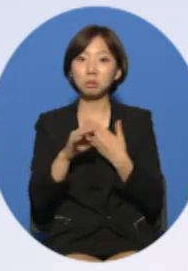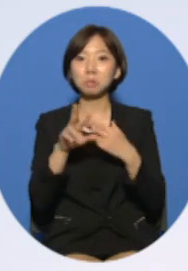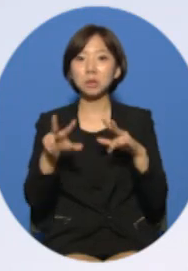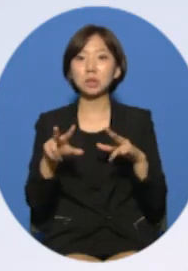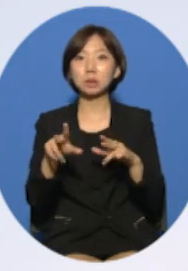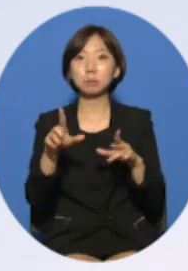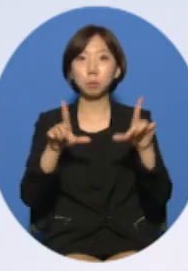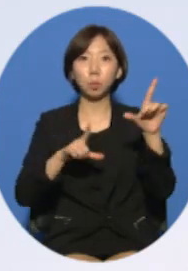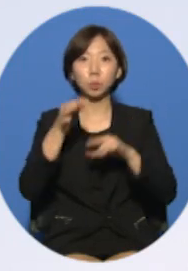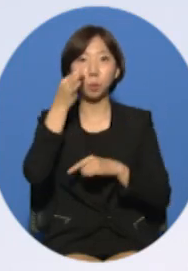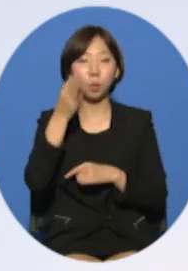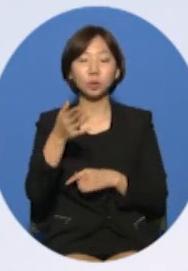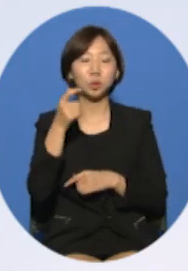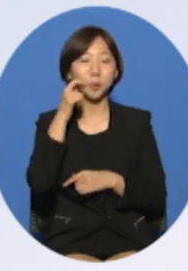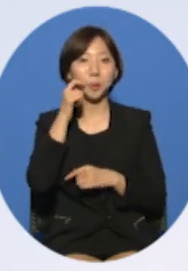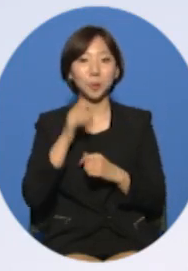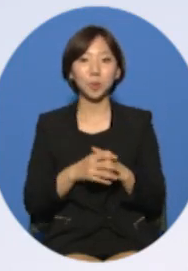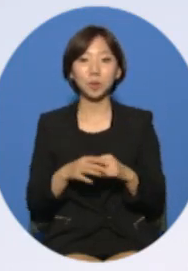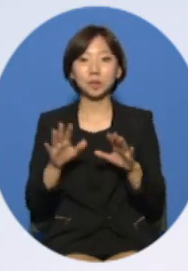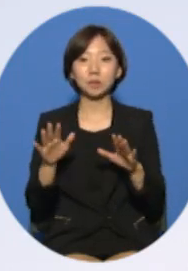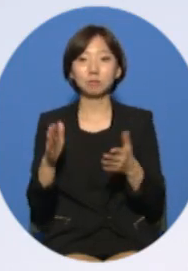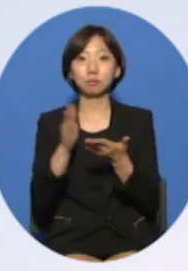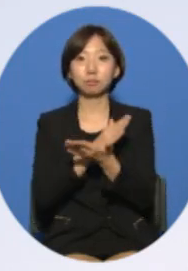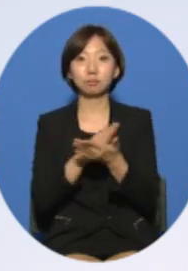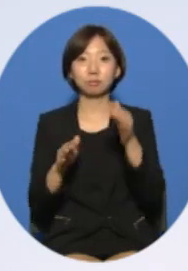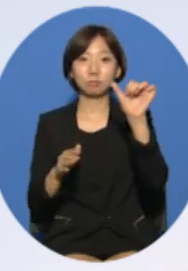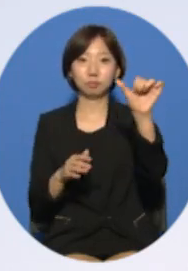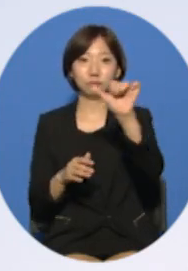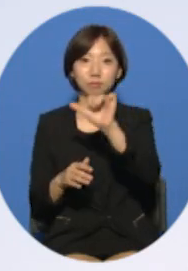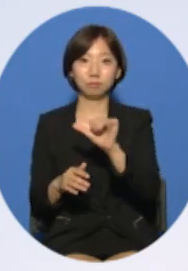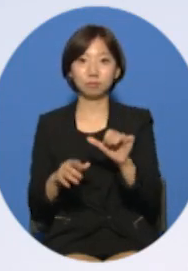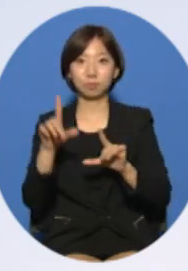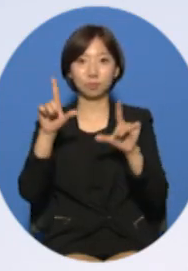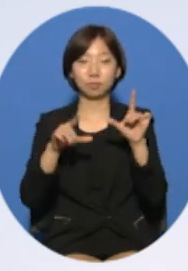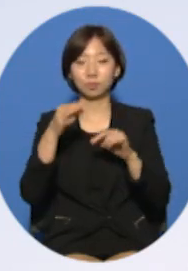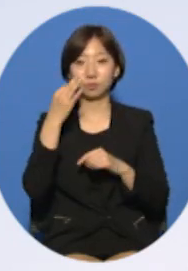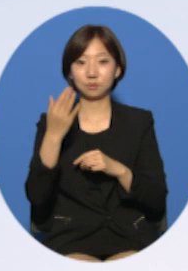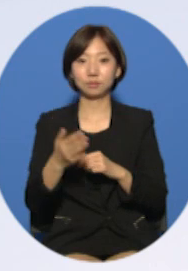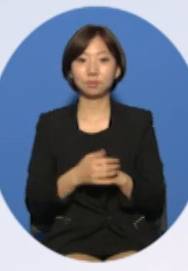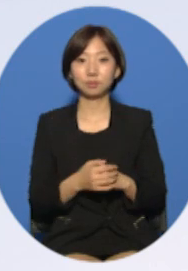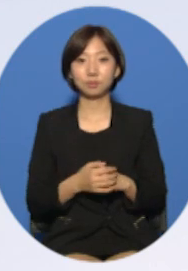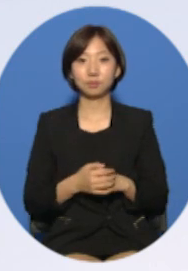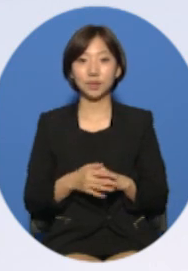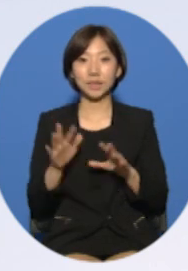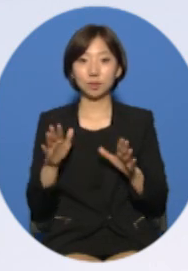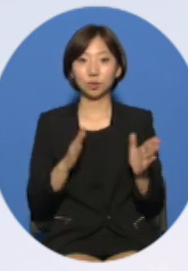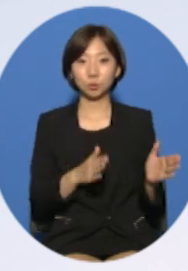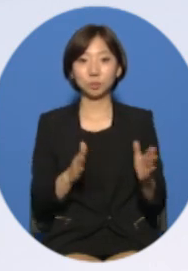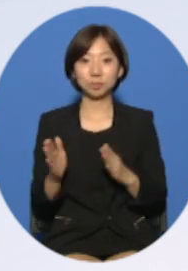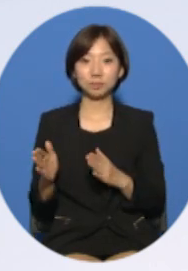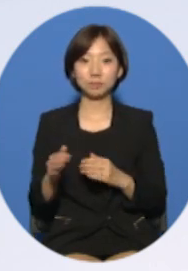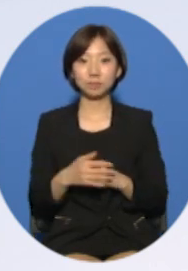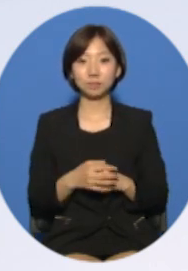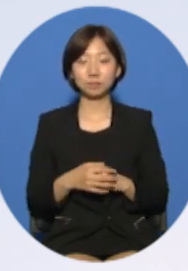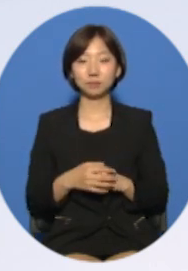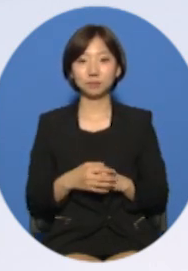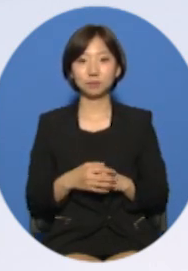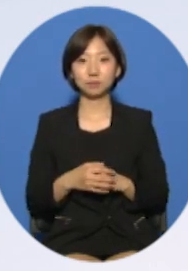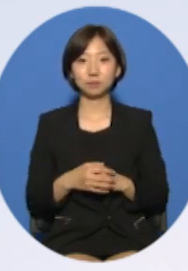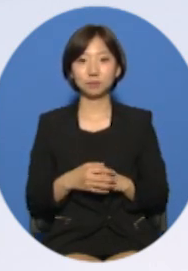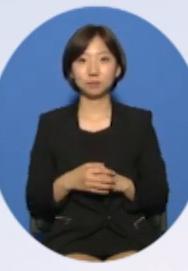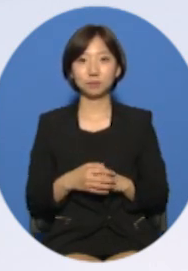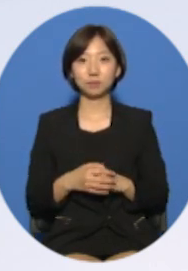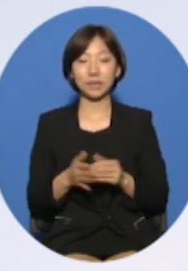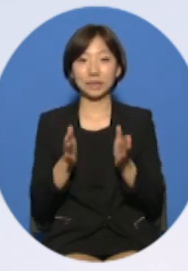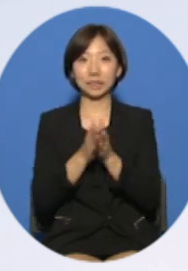지금 저희 그렇습니다. 거의 5분할 화면으로 나가고 있습니다. 그러네요. 네. 네 아주 자 이제 투표 개시 준비를 하는데 어떤 준비를 하고 계신 거죠? 개시